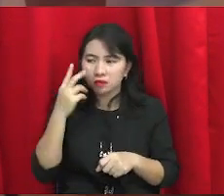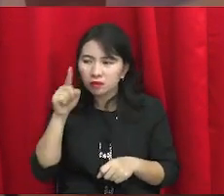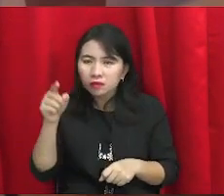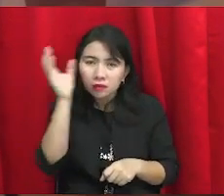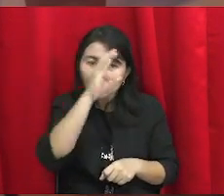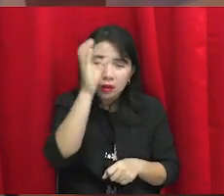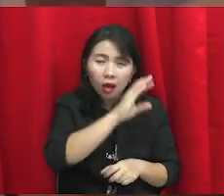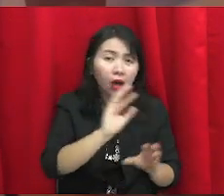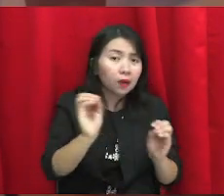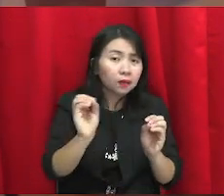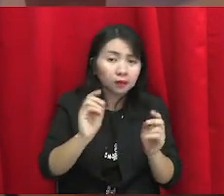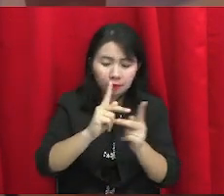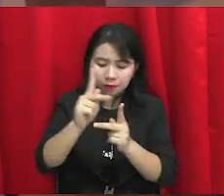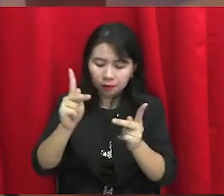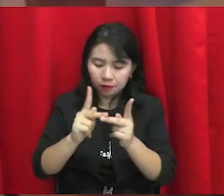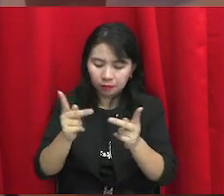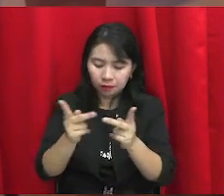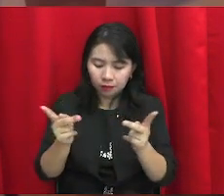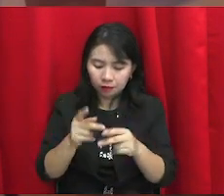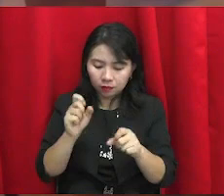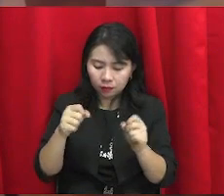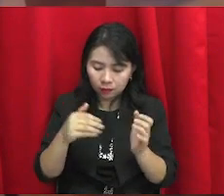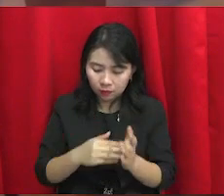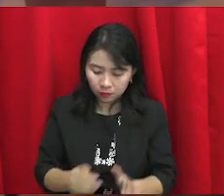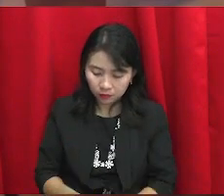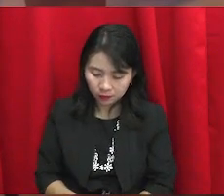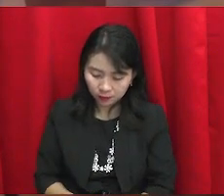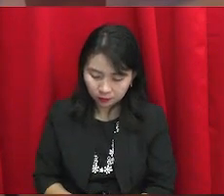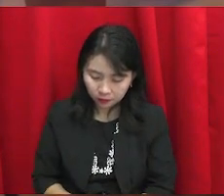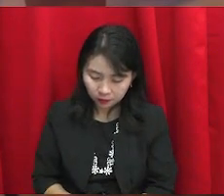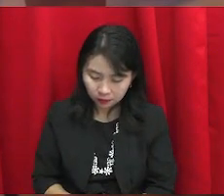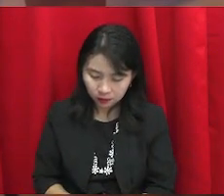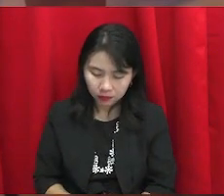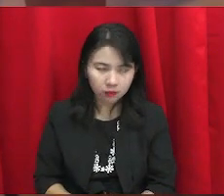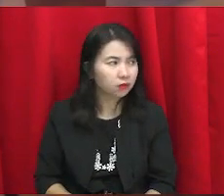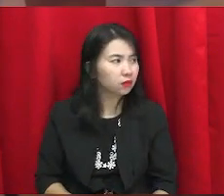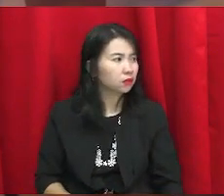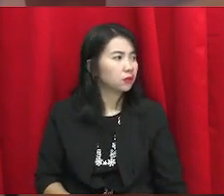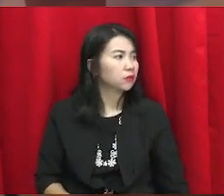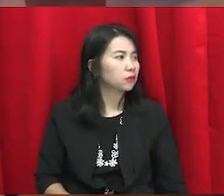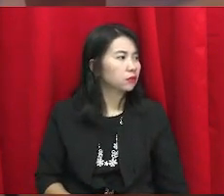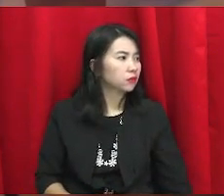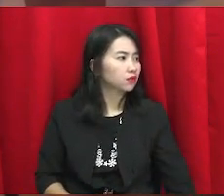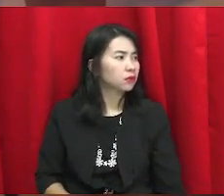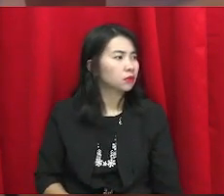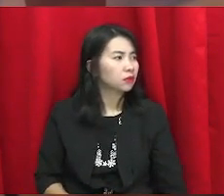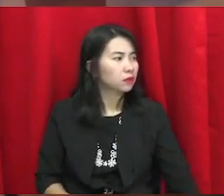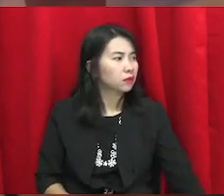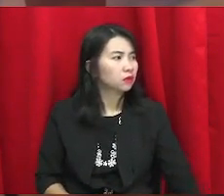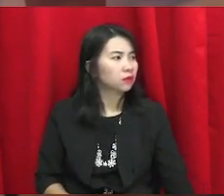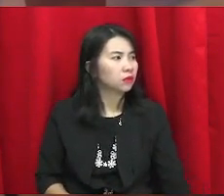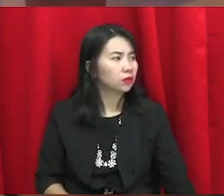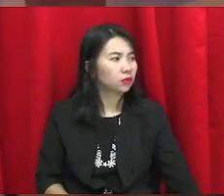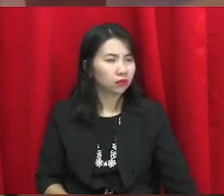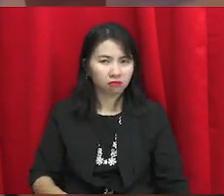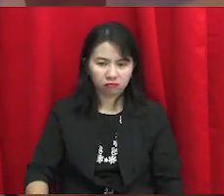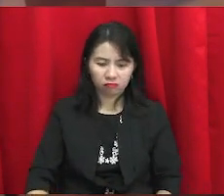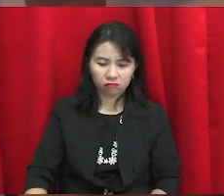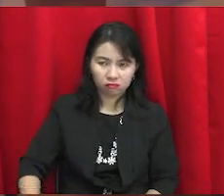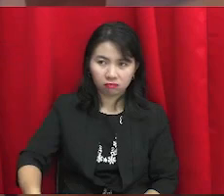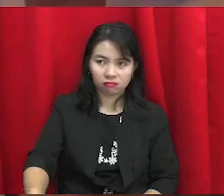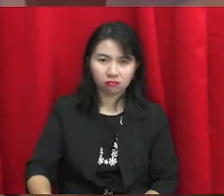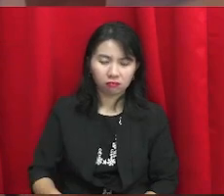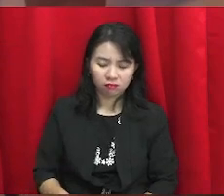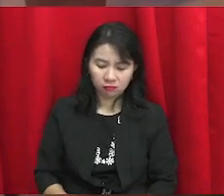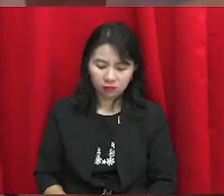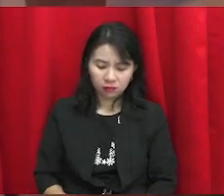right, sir. Pero sabi ko nga sa inyo, pinakamaganda, hindi man tayo perfecto, pero at least hindi tayo hipokrito. Yun. Amen.